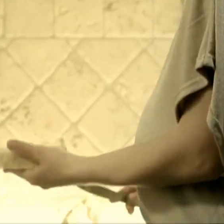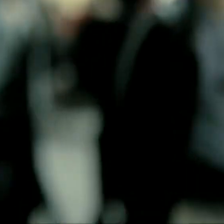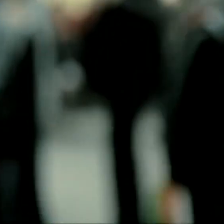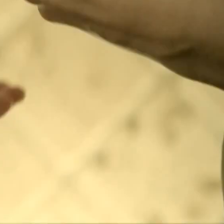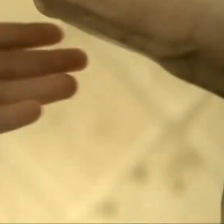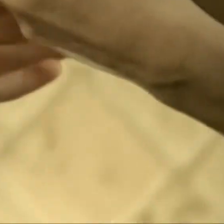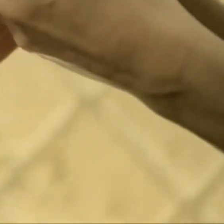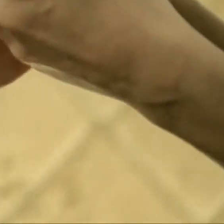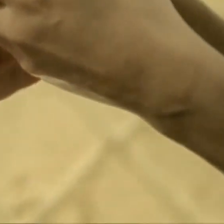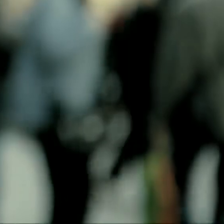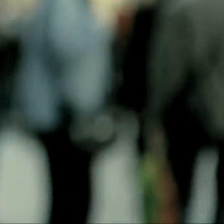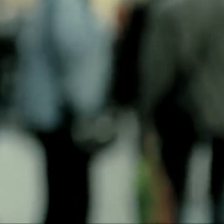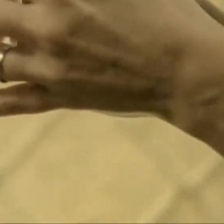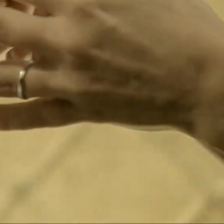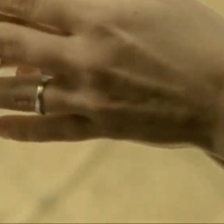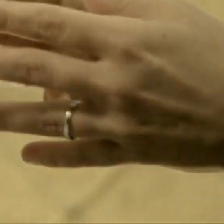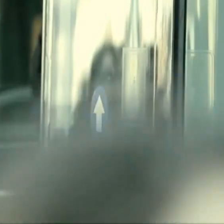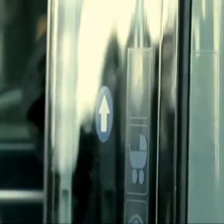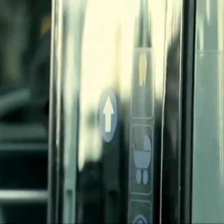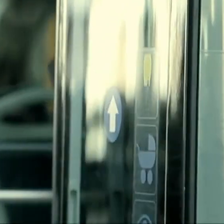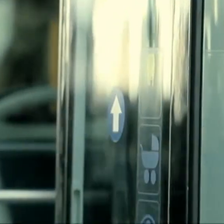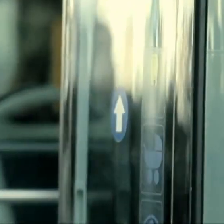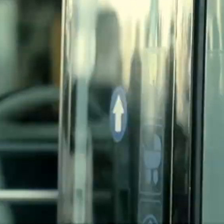novu pjesmu.